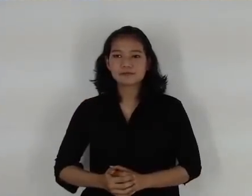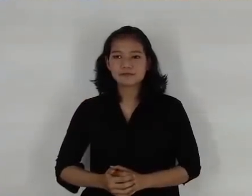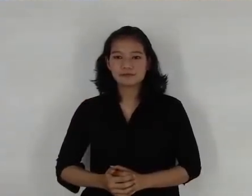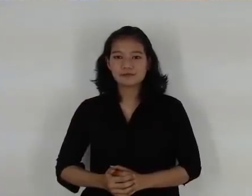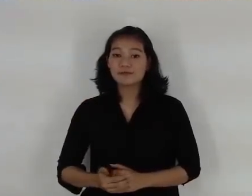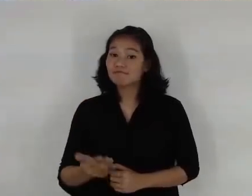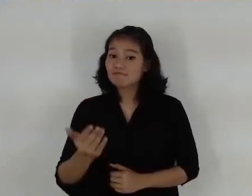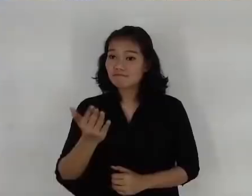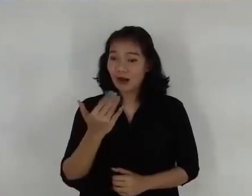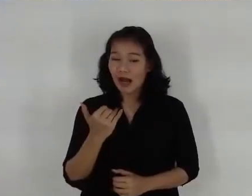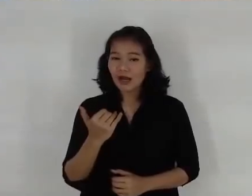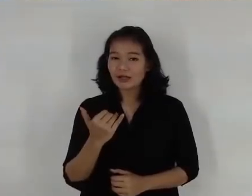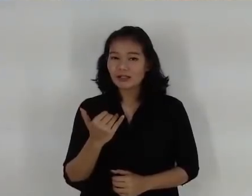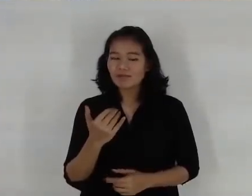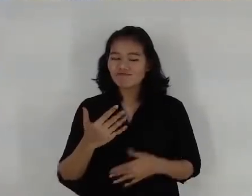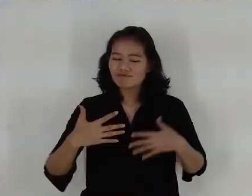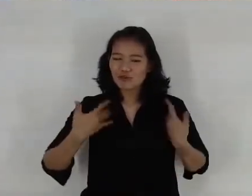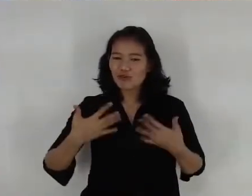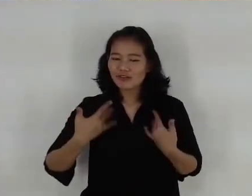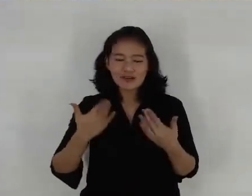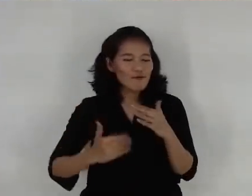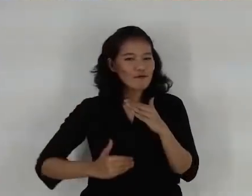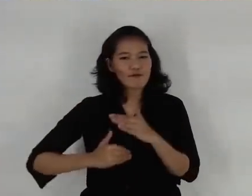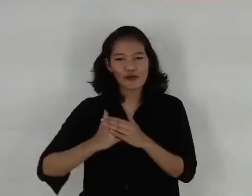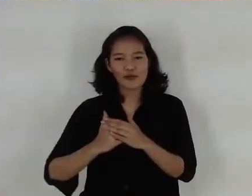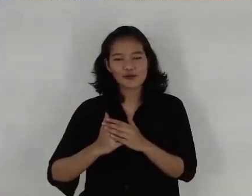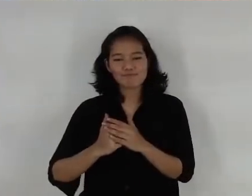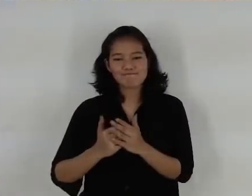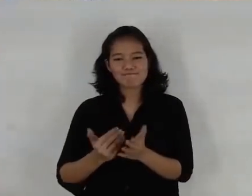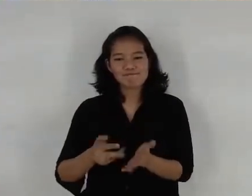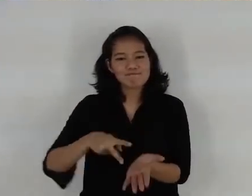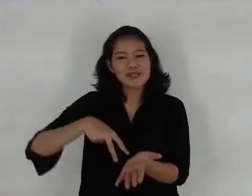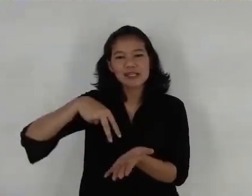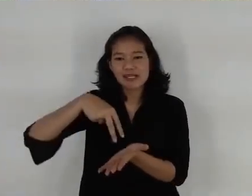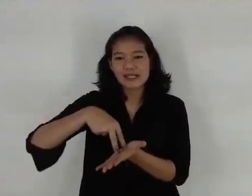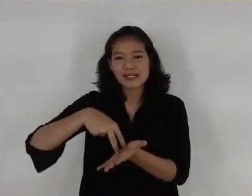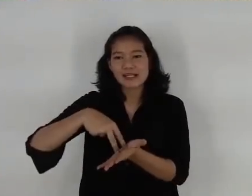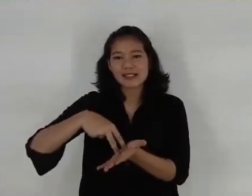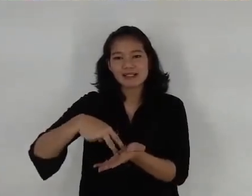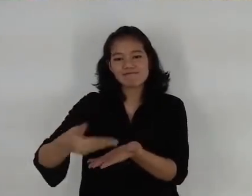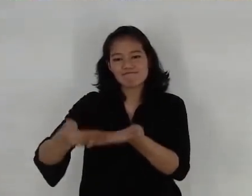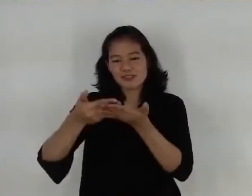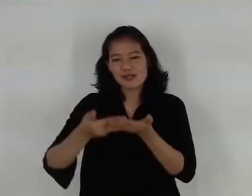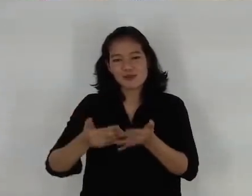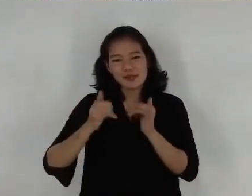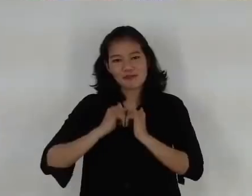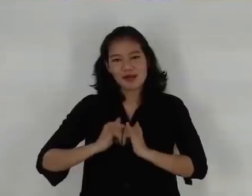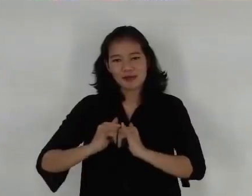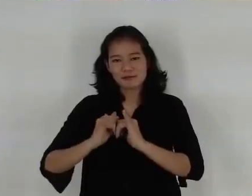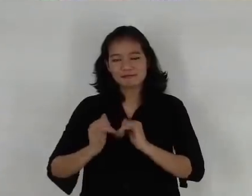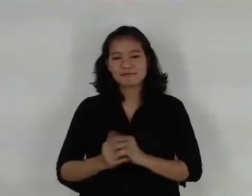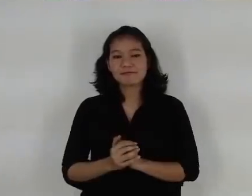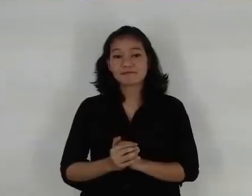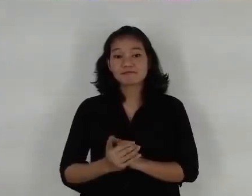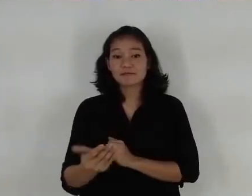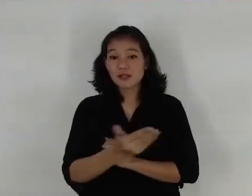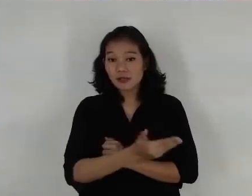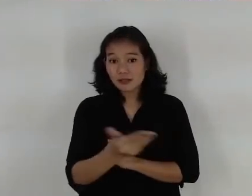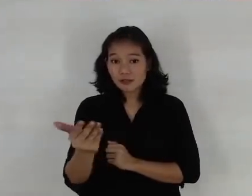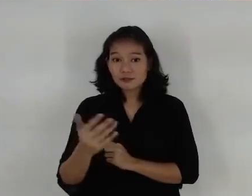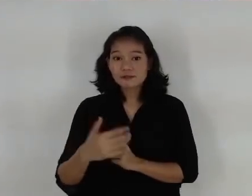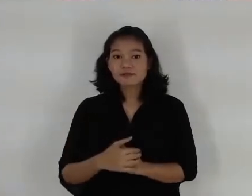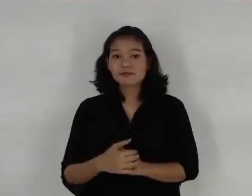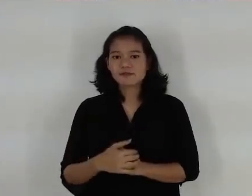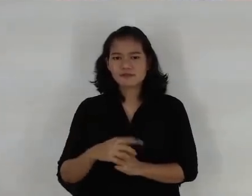mari dengan penuh sukacita kita berdiri menyambut ibadah Ini saudaraku